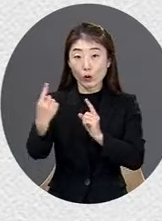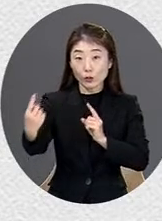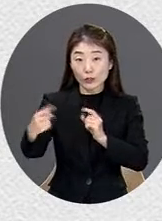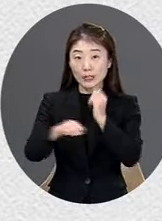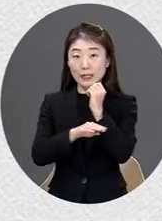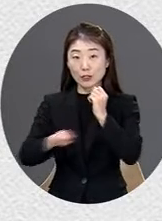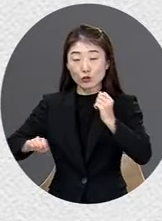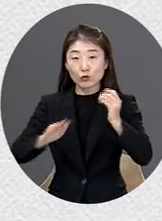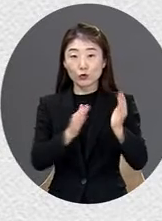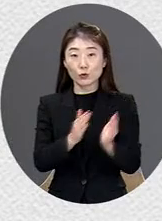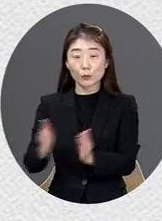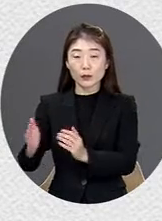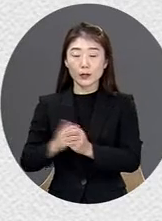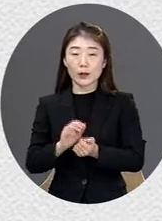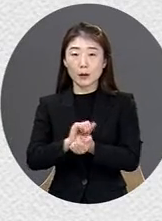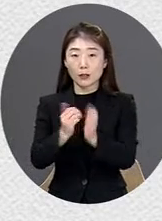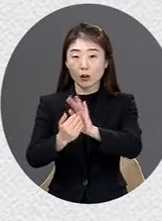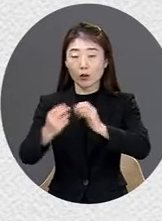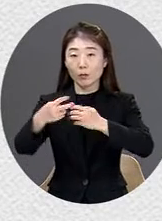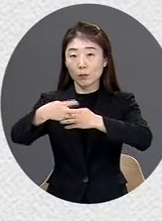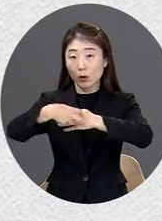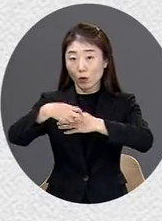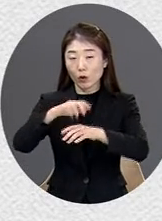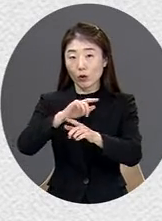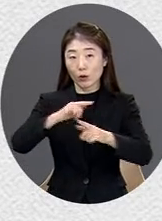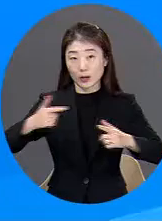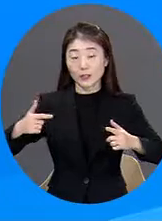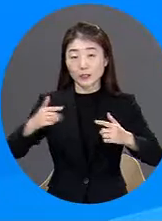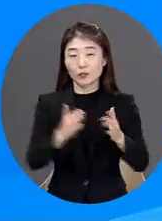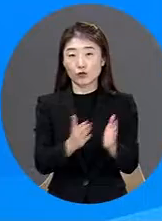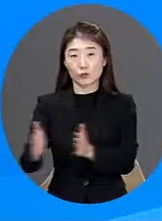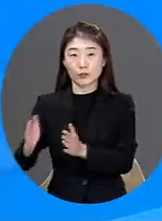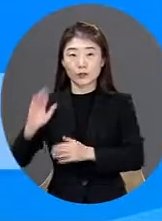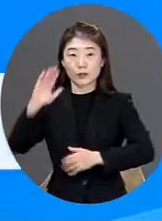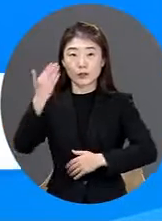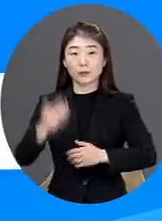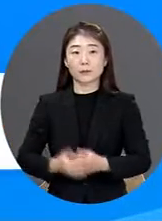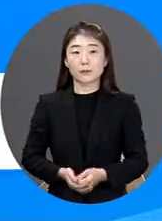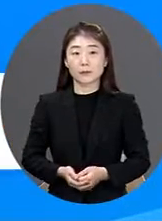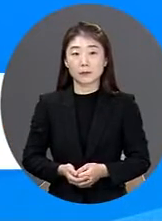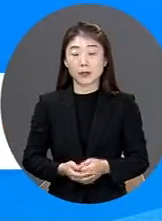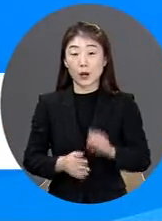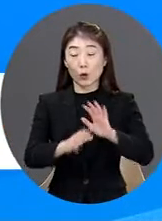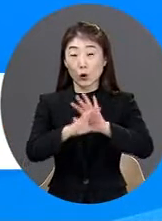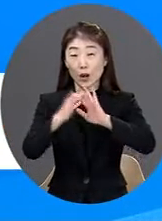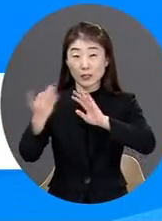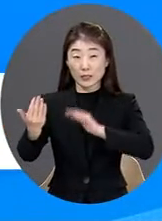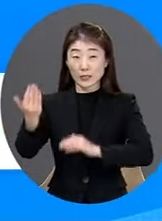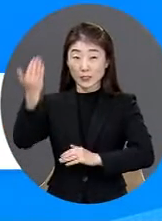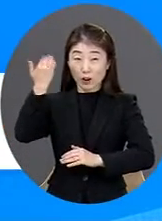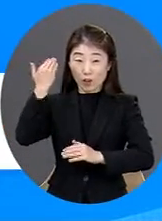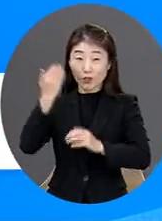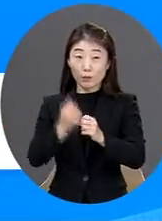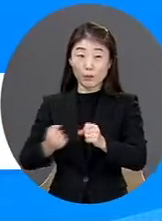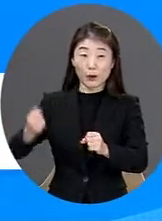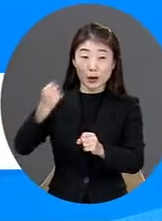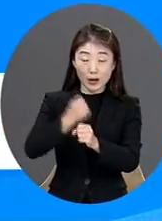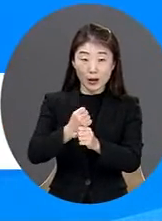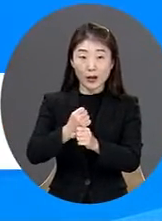등 방역과 의료 분야의 대책도 실행됩니다. 이제는 코로나 이전으로 돌아가는